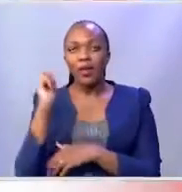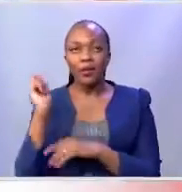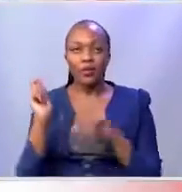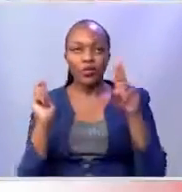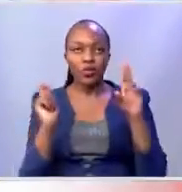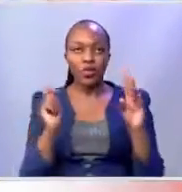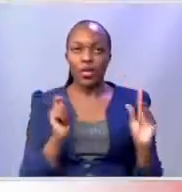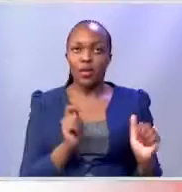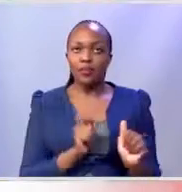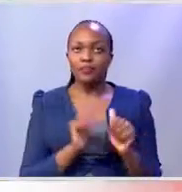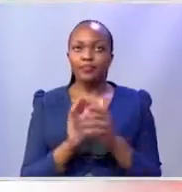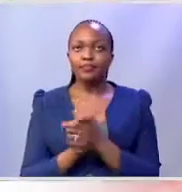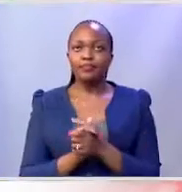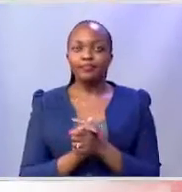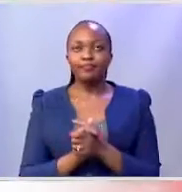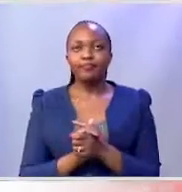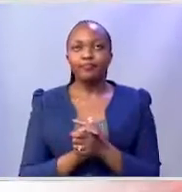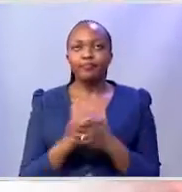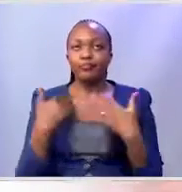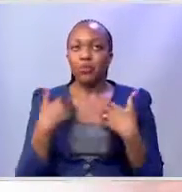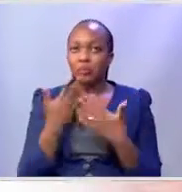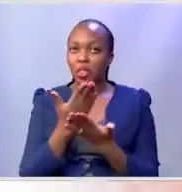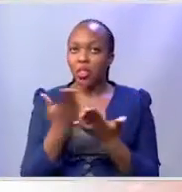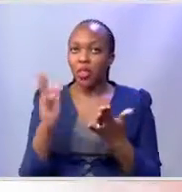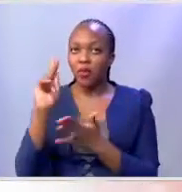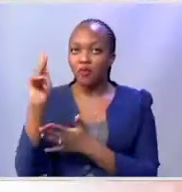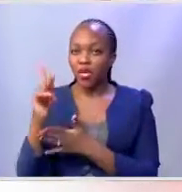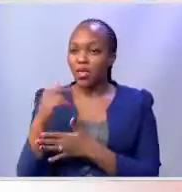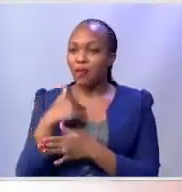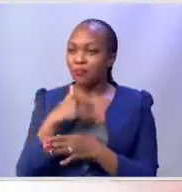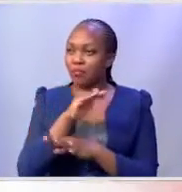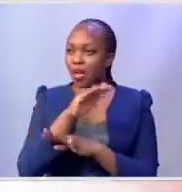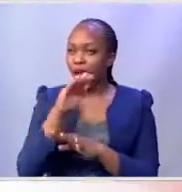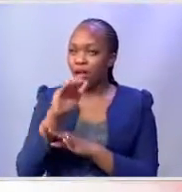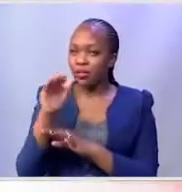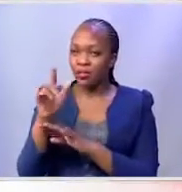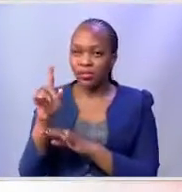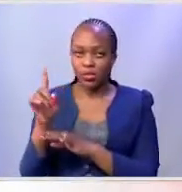Arambe! The people of Kenya, mimi na wauliza,